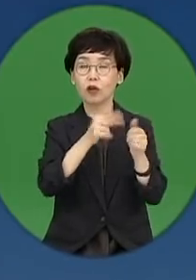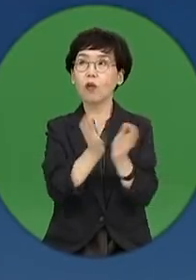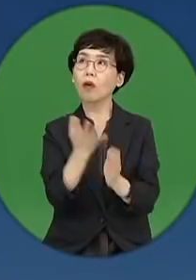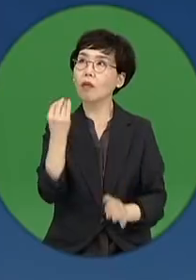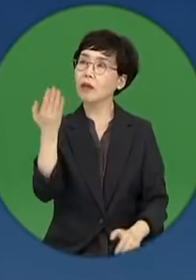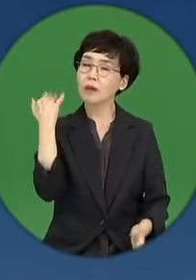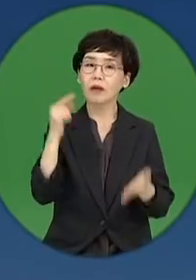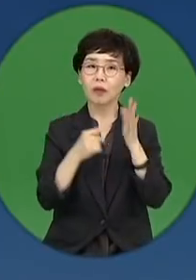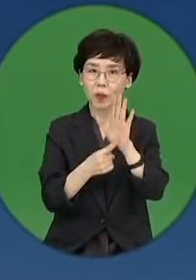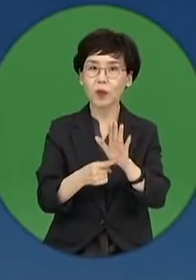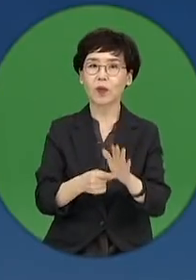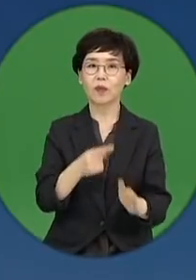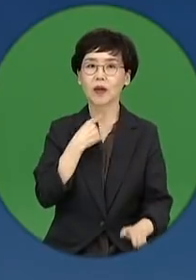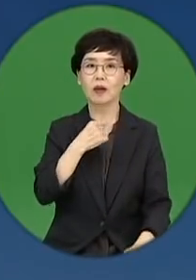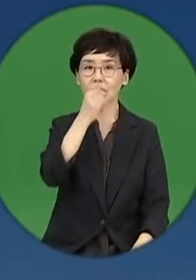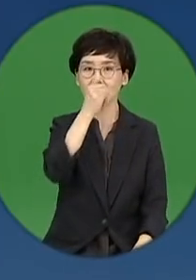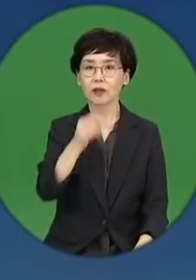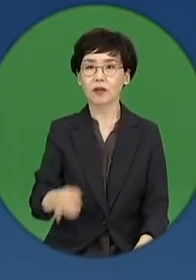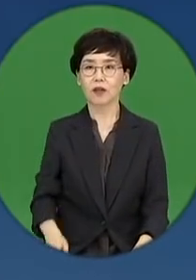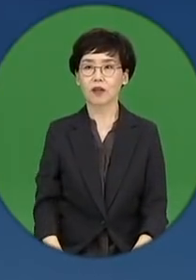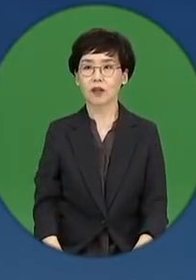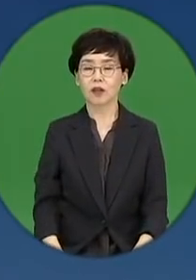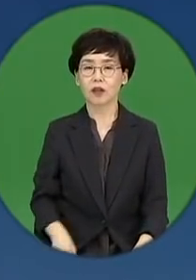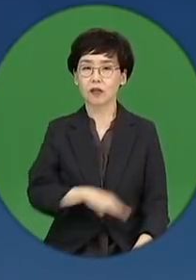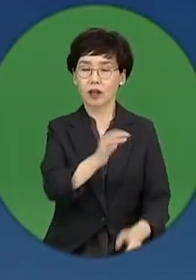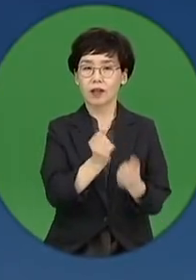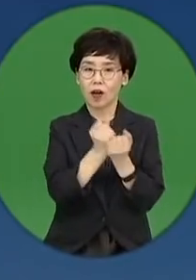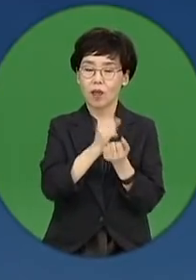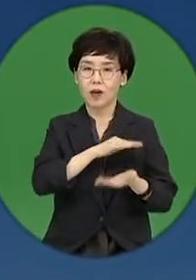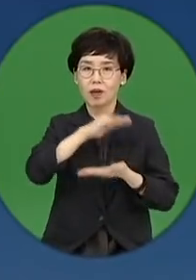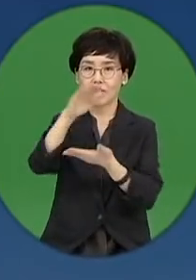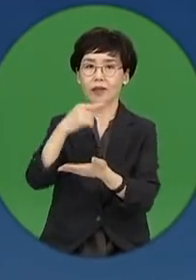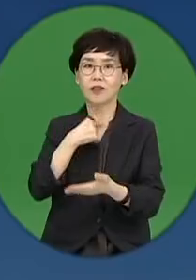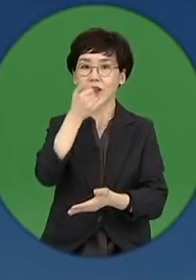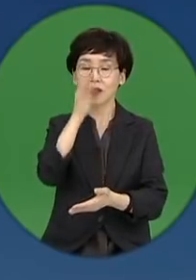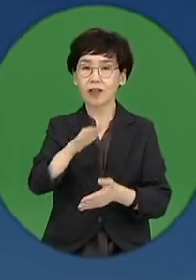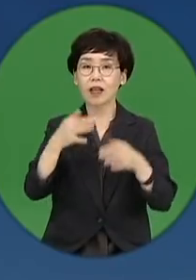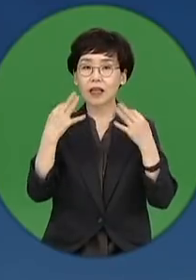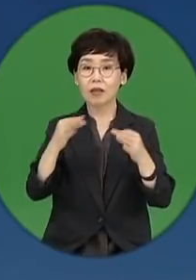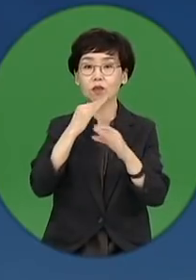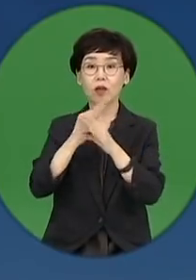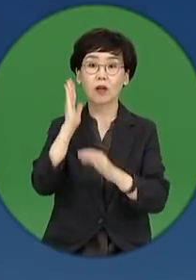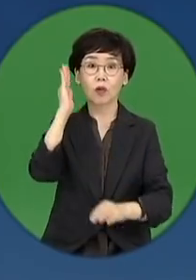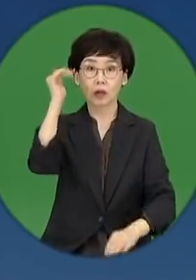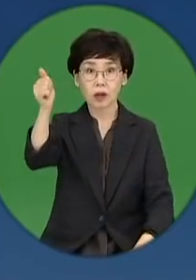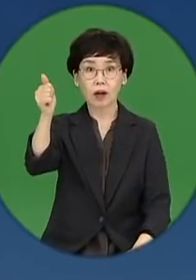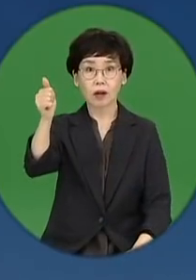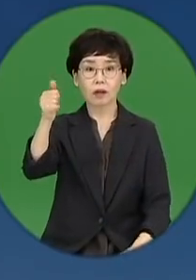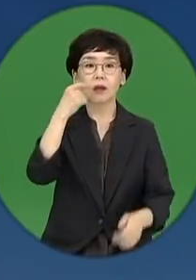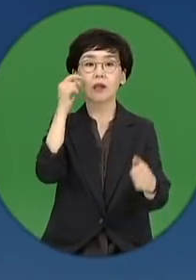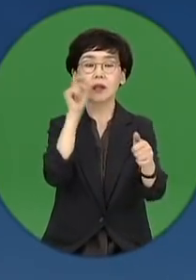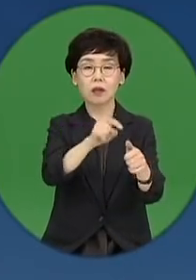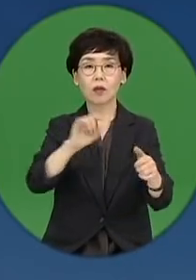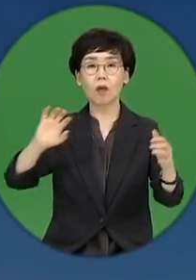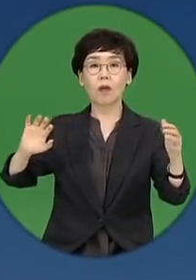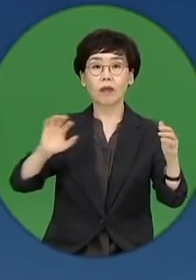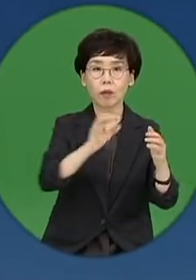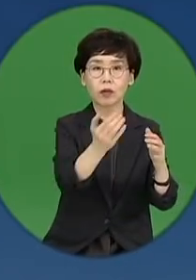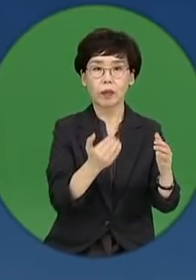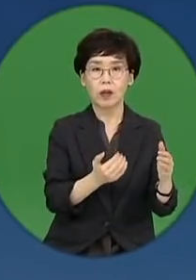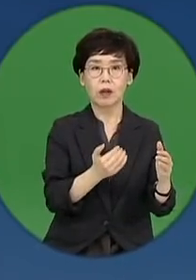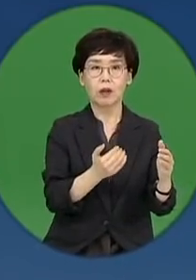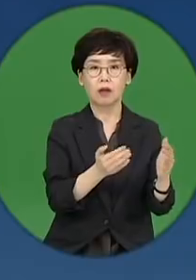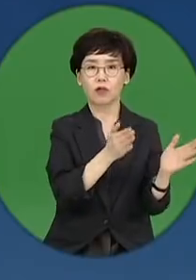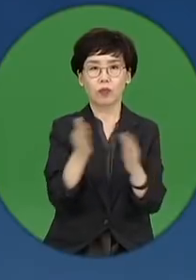해서 상당히 많은 논란이 있었고 저희도 자세히 설명해 드린 적이 있는데 여전히 김정은 국무위원장의 지시로 태풍에 대비하라